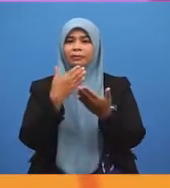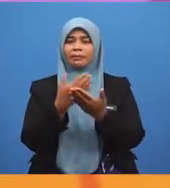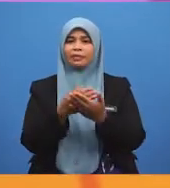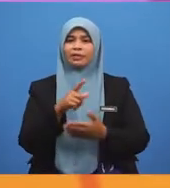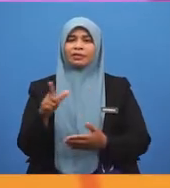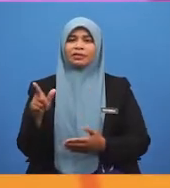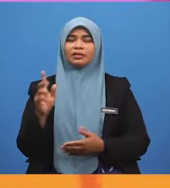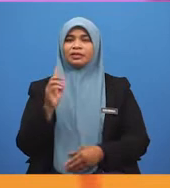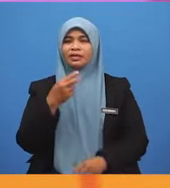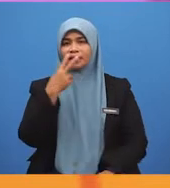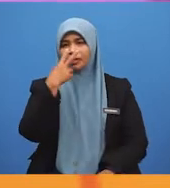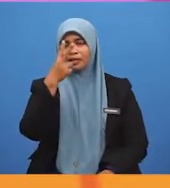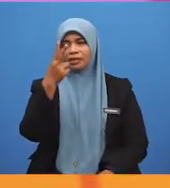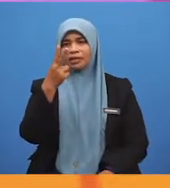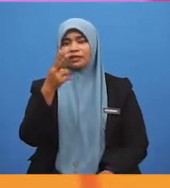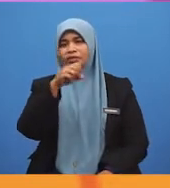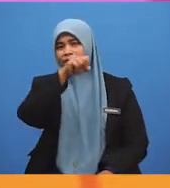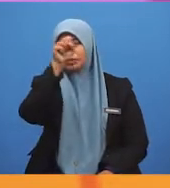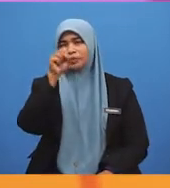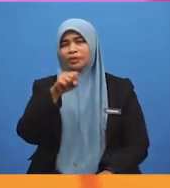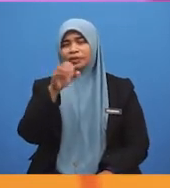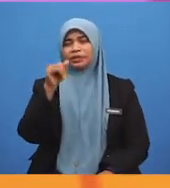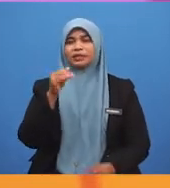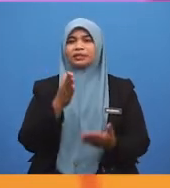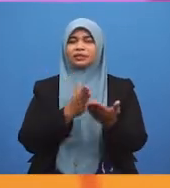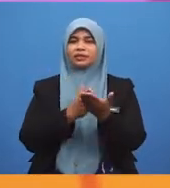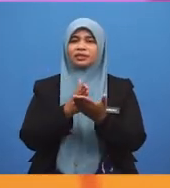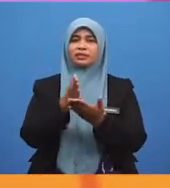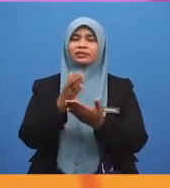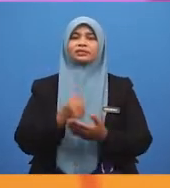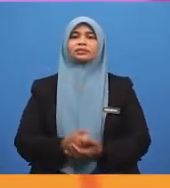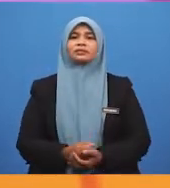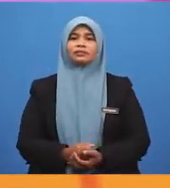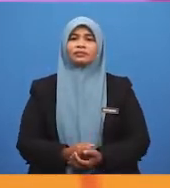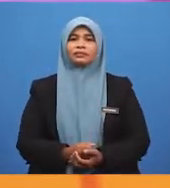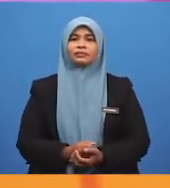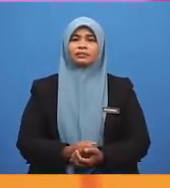Baiklah, kita lihat pula soalan yang seterusnya.